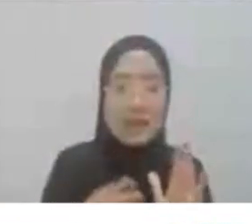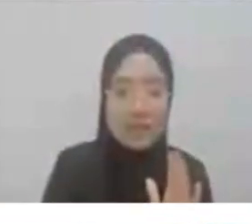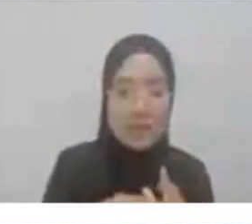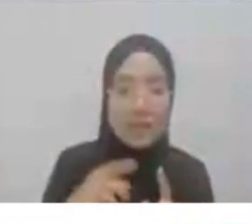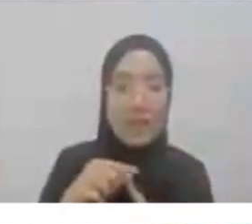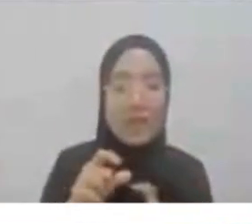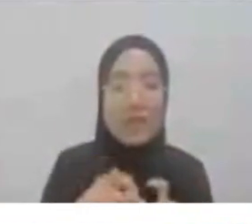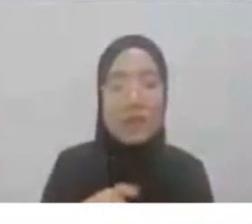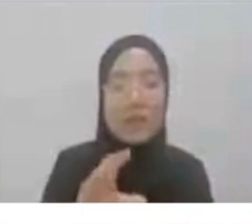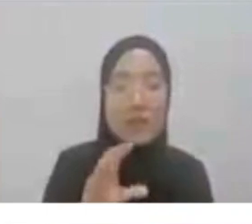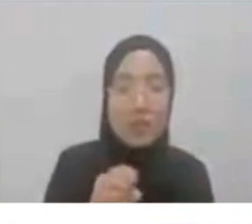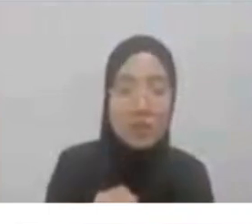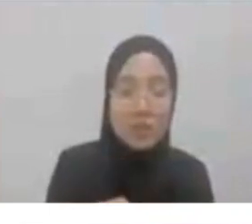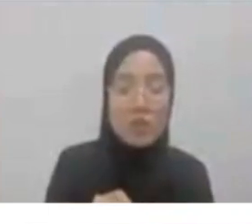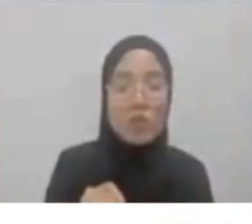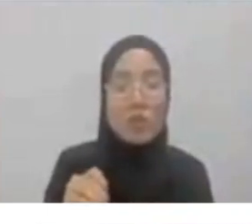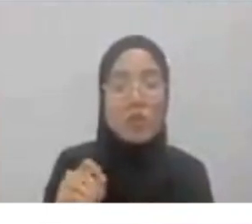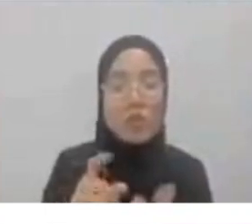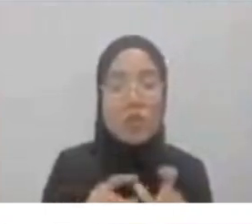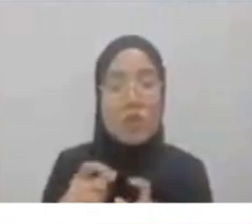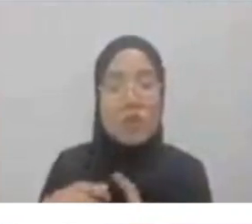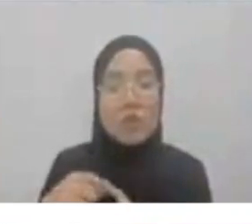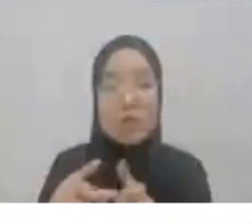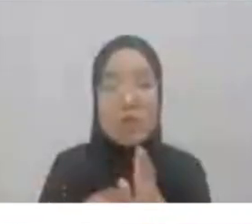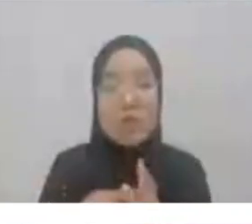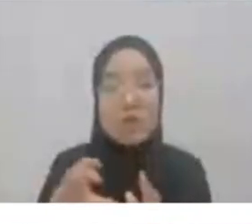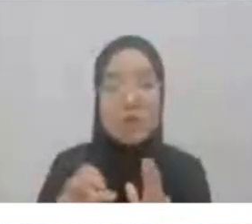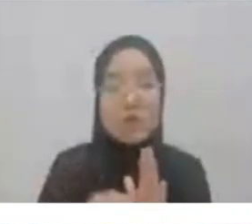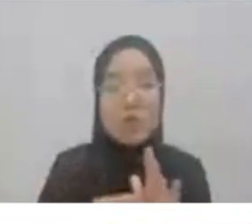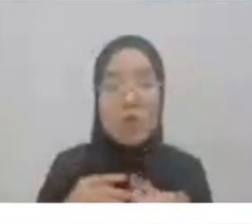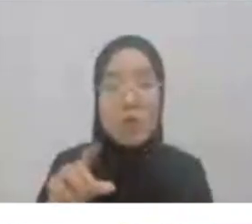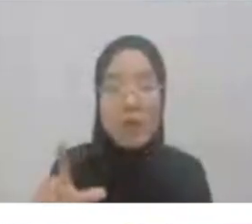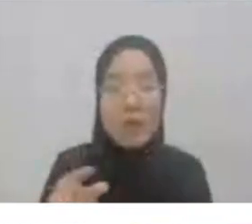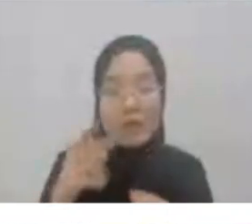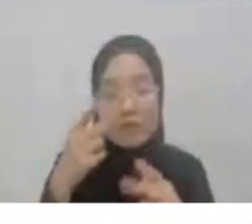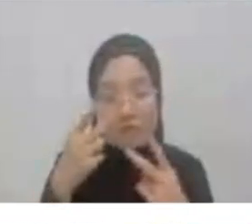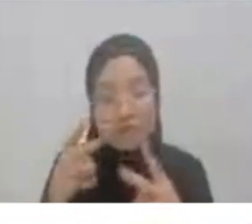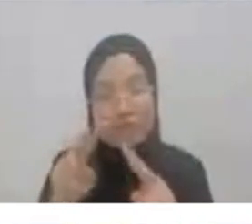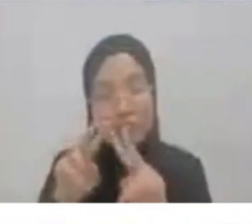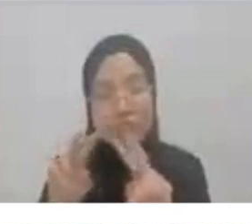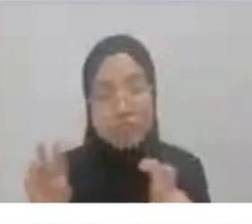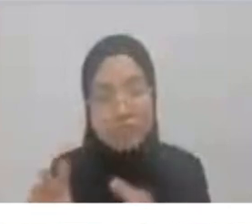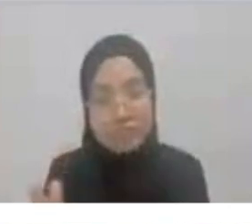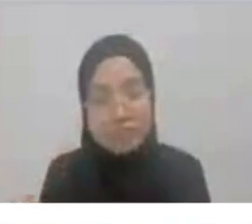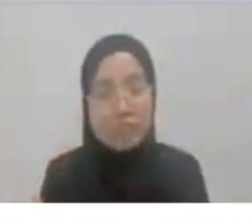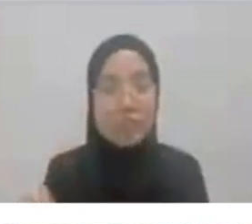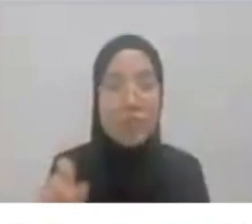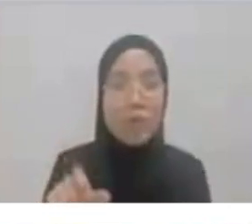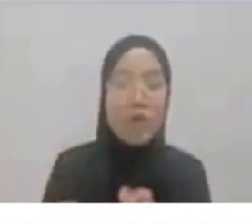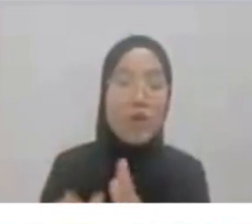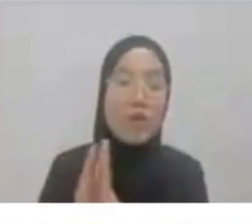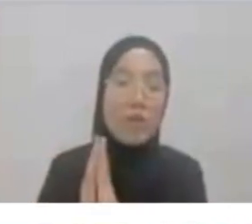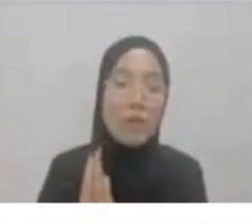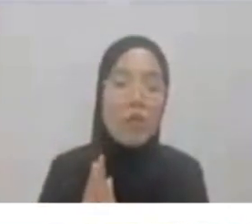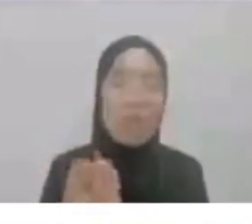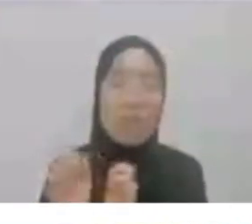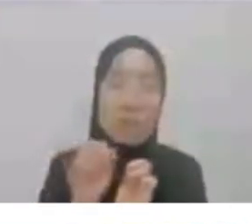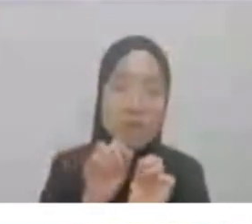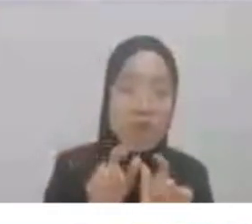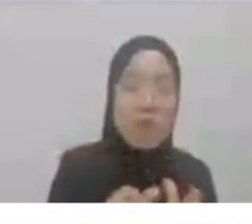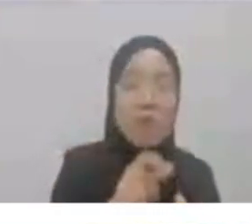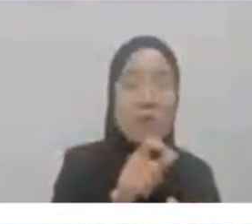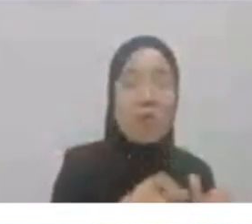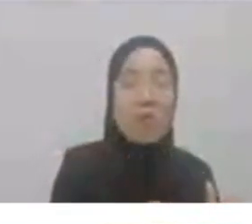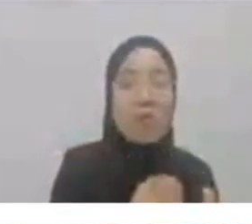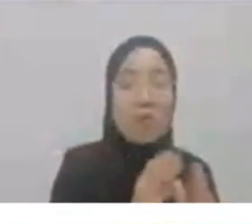002 Desa Susukan Kecamatan Comal setelah mahkam memeriksa secara sama dari pemohon jawaban atau bantahan termohon keterangan pihak